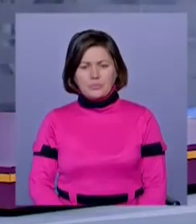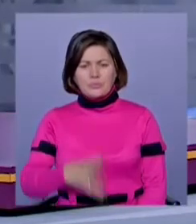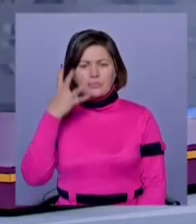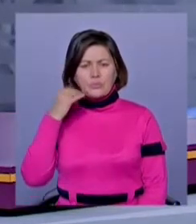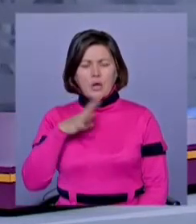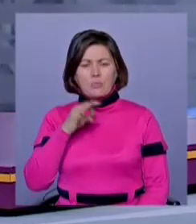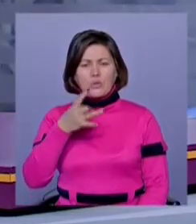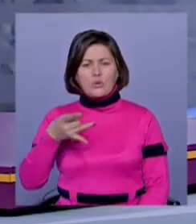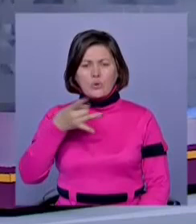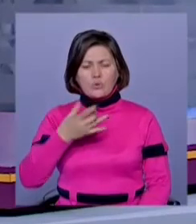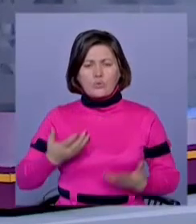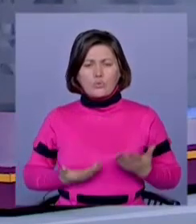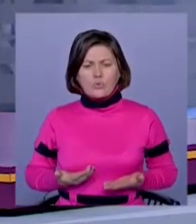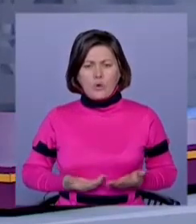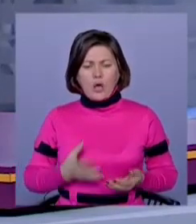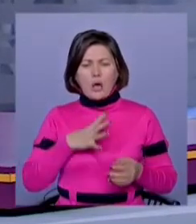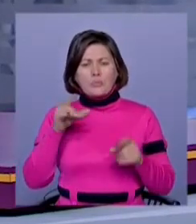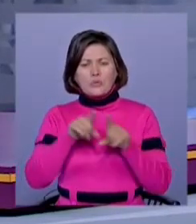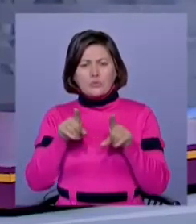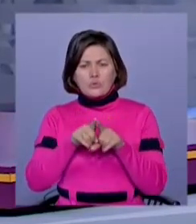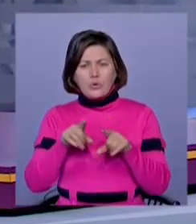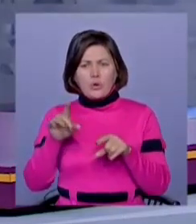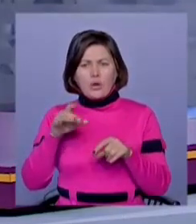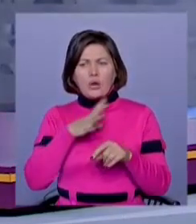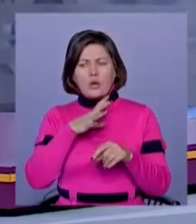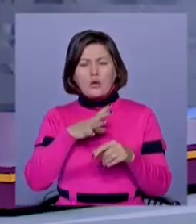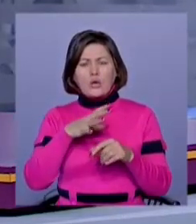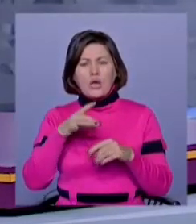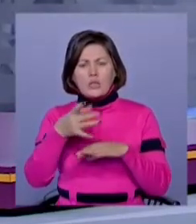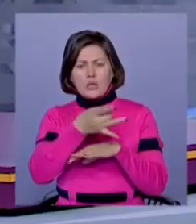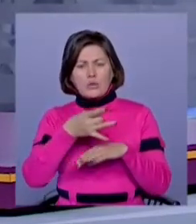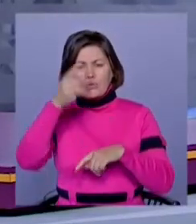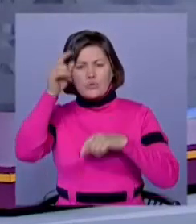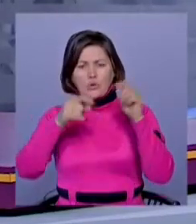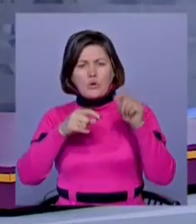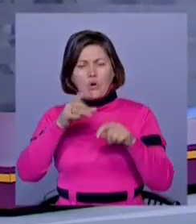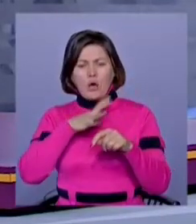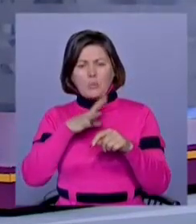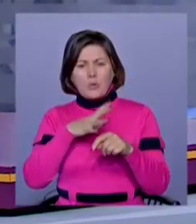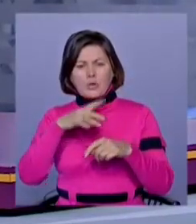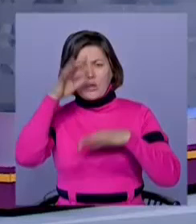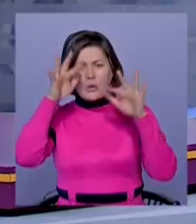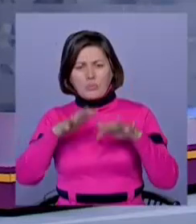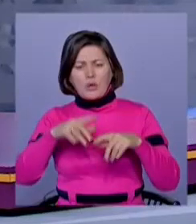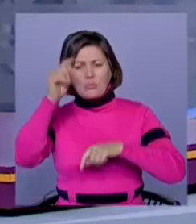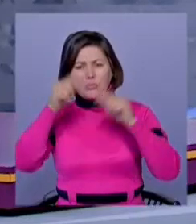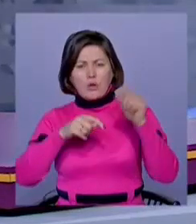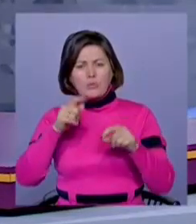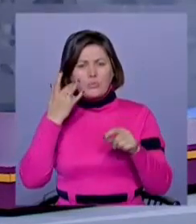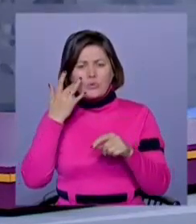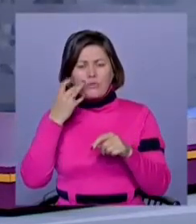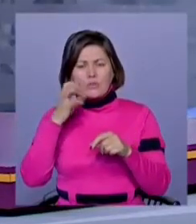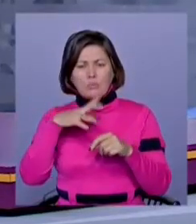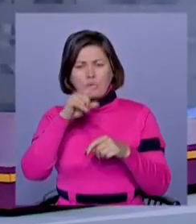Алматыда Медеу ауданының тұрғындары толарсақтан су кешіп жүр. Дүйім жұрт жауын және қар жауса болды. Әбігерге түсеміз деп арнамыздың